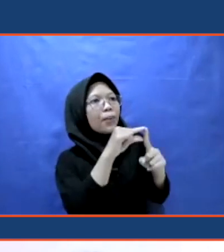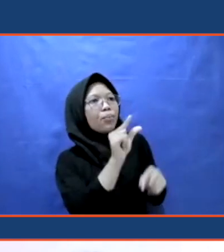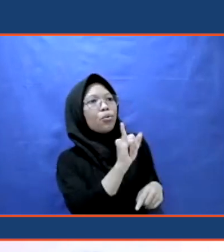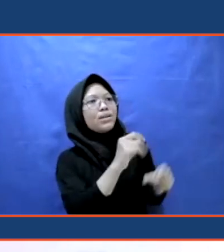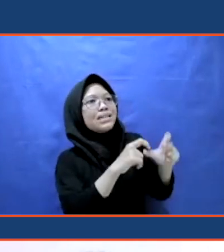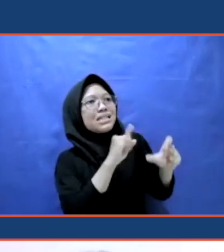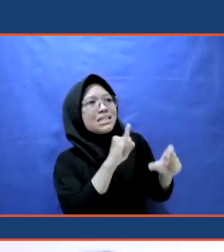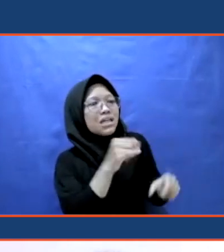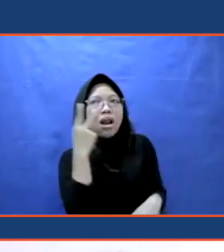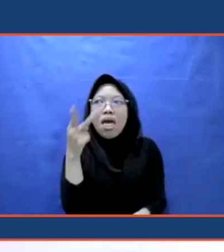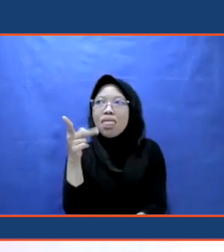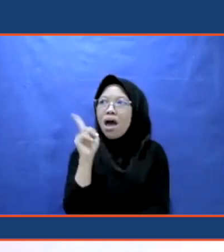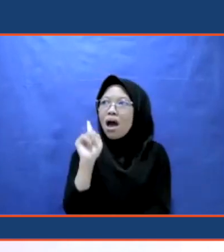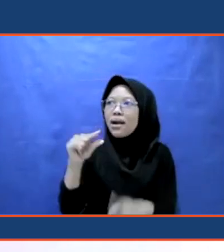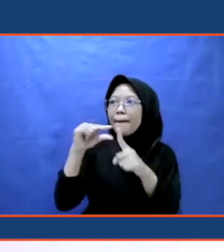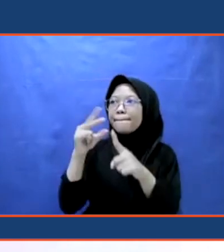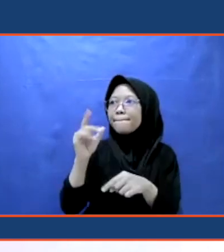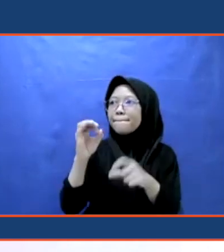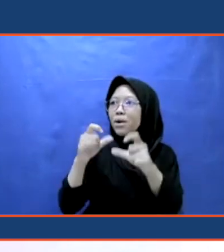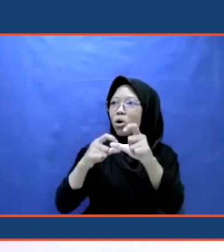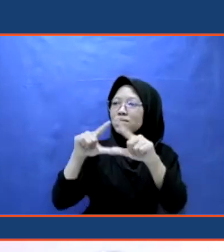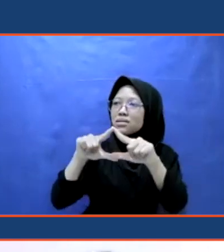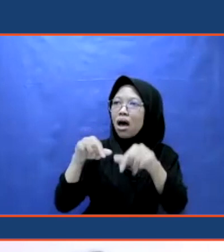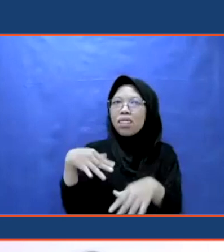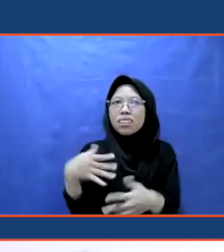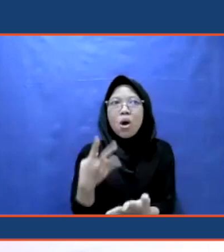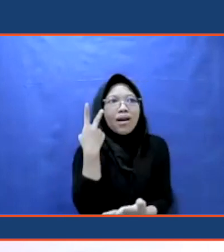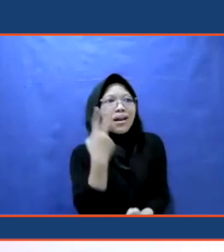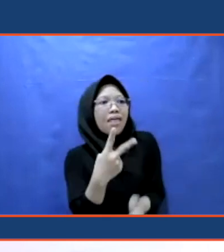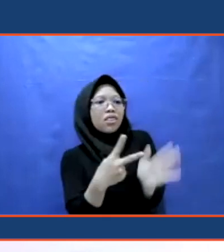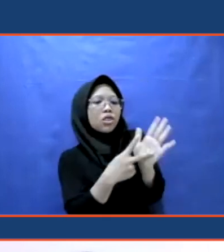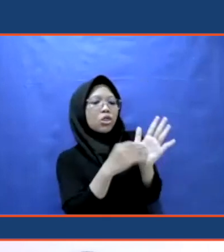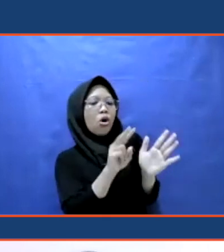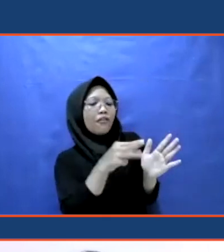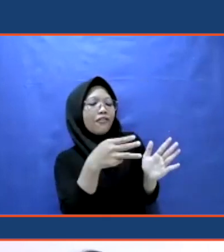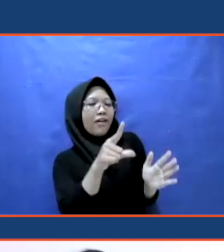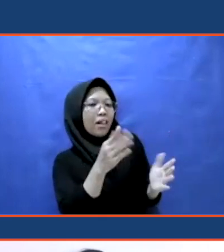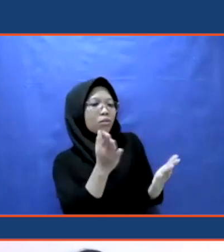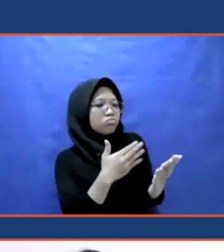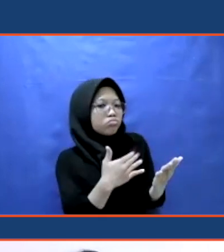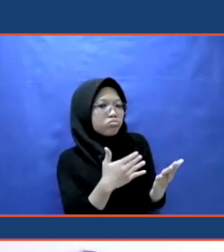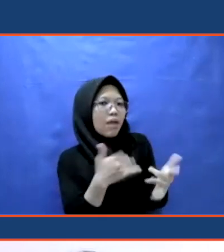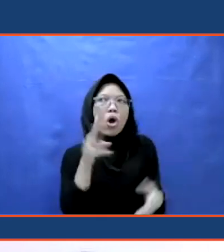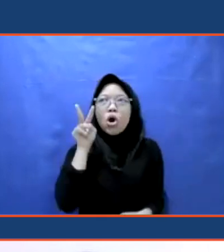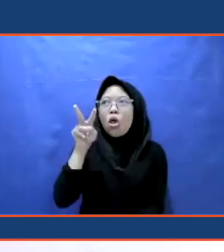bisa cerita pendek atau novel atau mungkin drama atau film dan